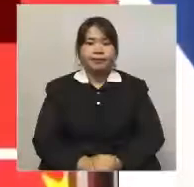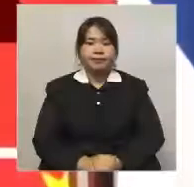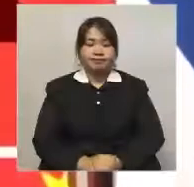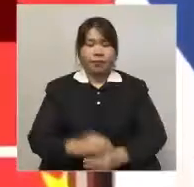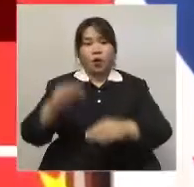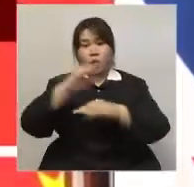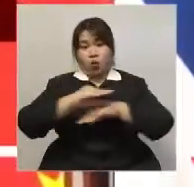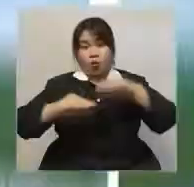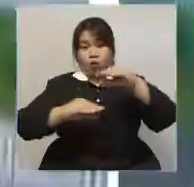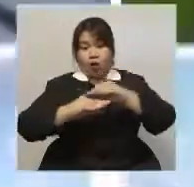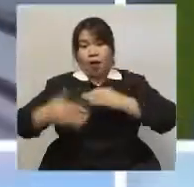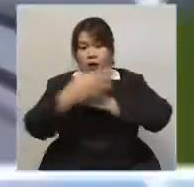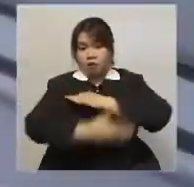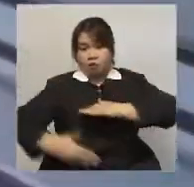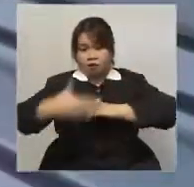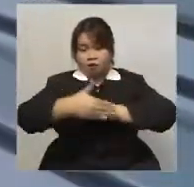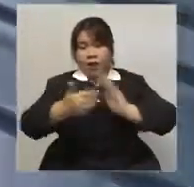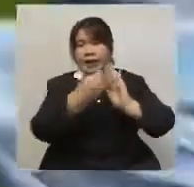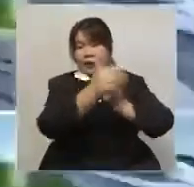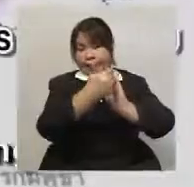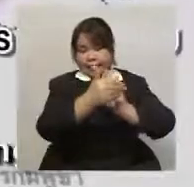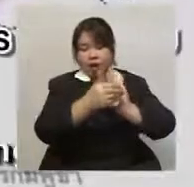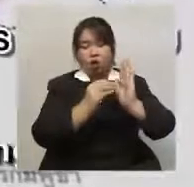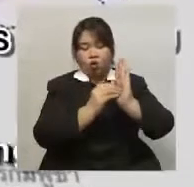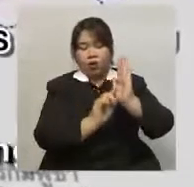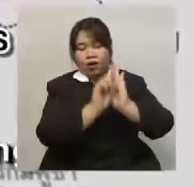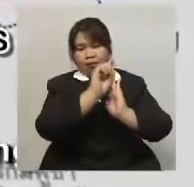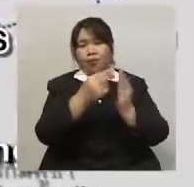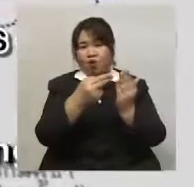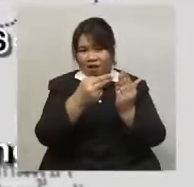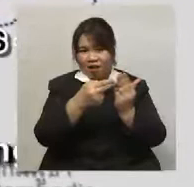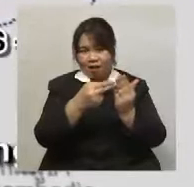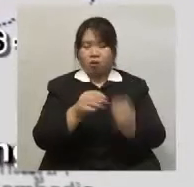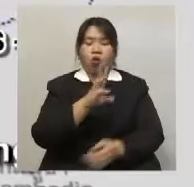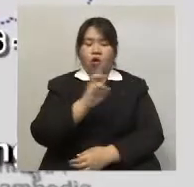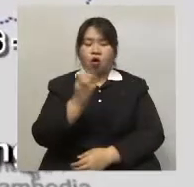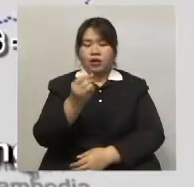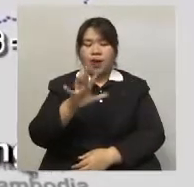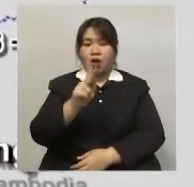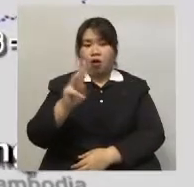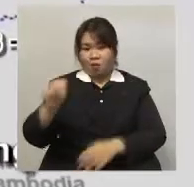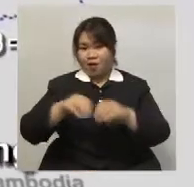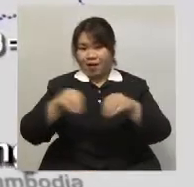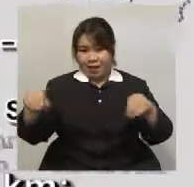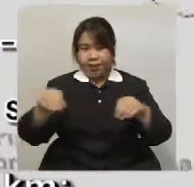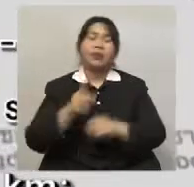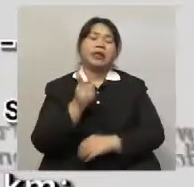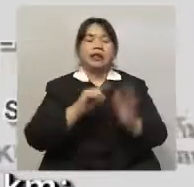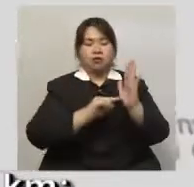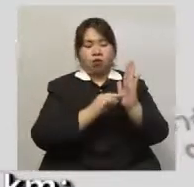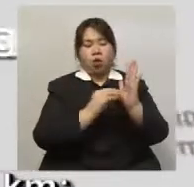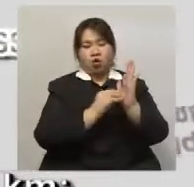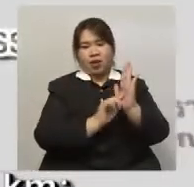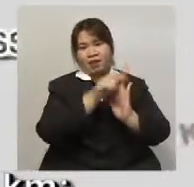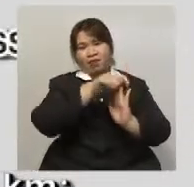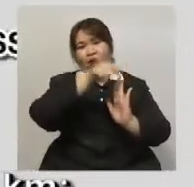โครงการรถไฟความเร็วสูงสายตะวันออกเฉียงเหนือกรุงเทพหนองคายมีระยะทาง615กิโลเมตรช่วงแรกกรุงเทพถึงนคร